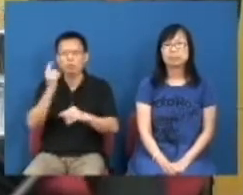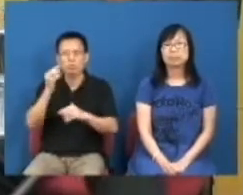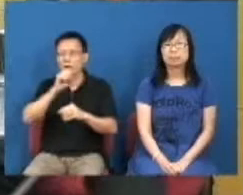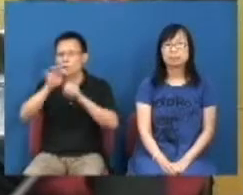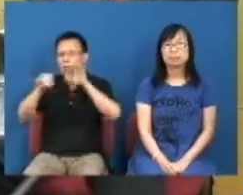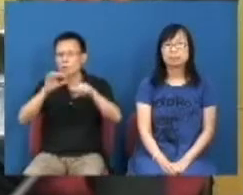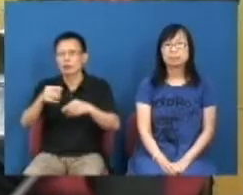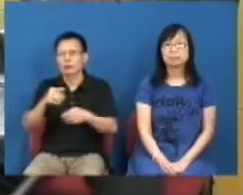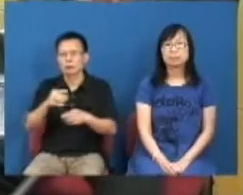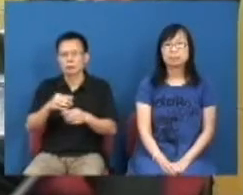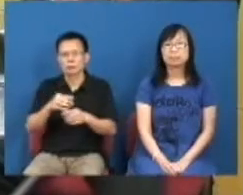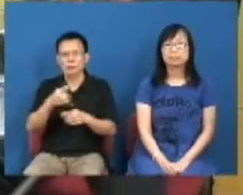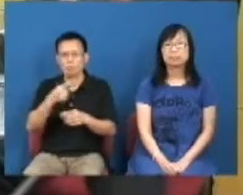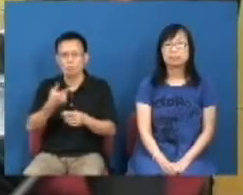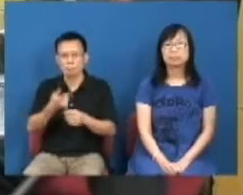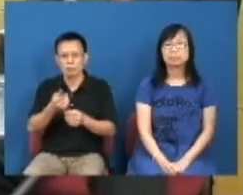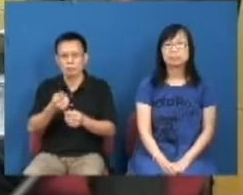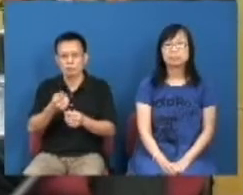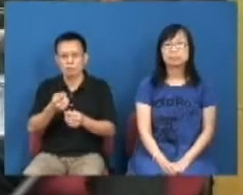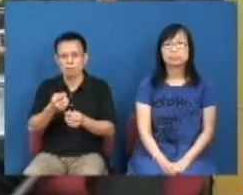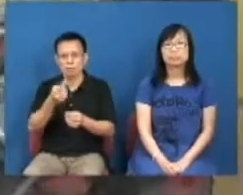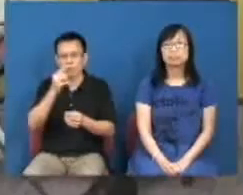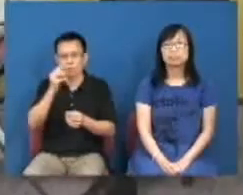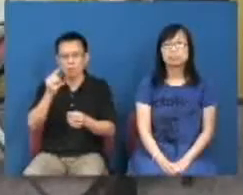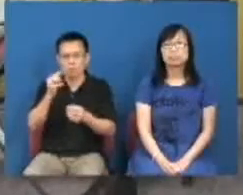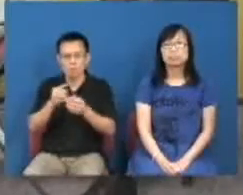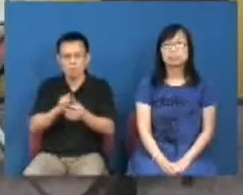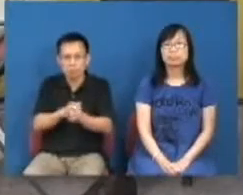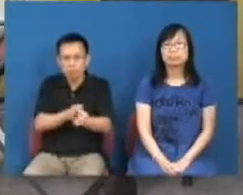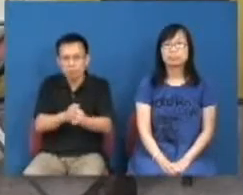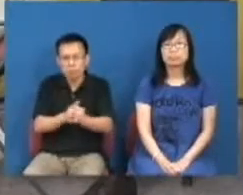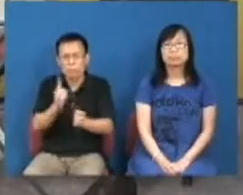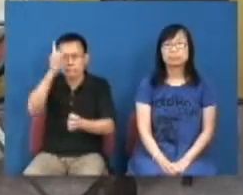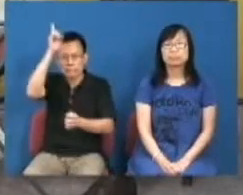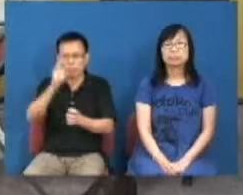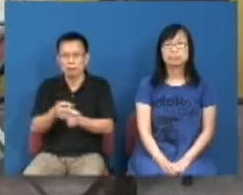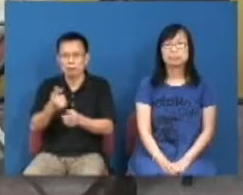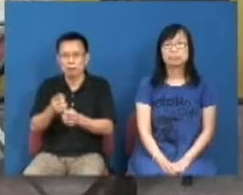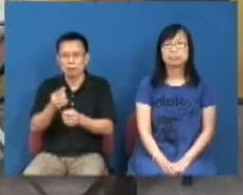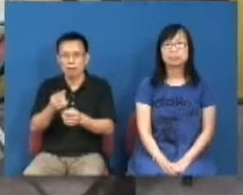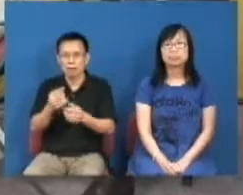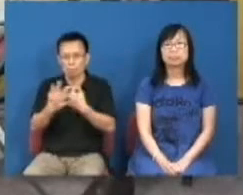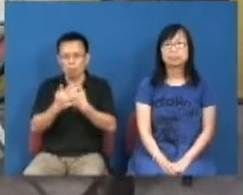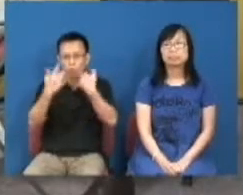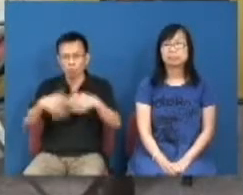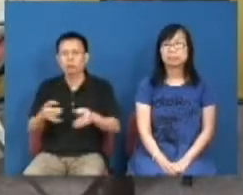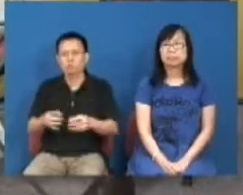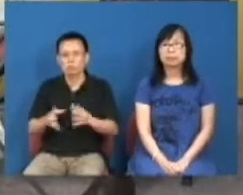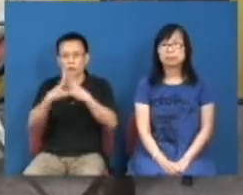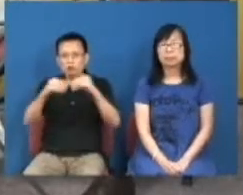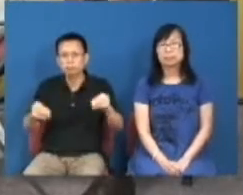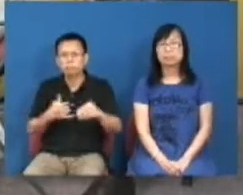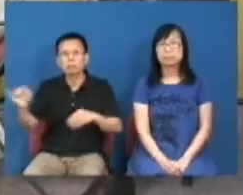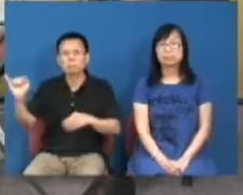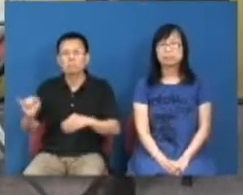似阿拉丁神燈咁啊，我捉咗你出嚟之後，你俾咗啲我嘅願望，跟住你自動消失，係人都唔知咁啊最理想係